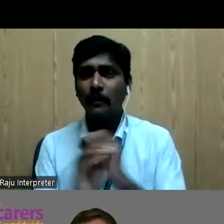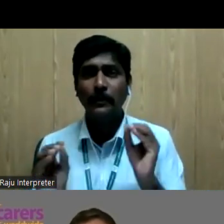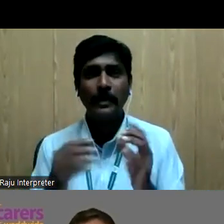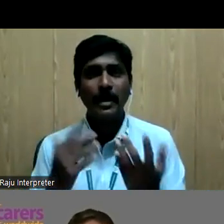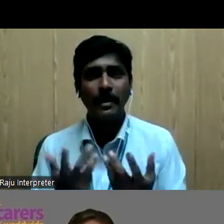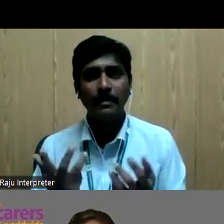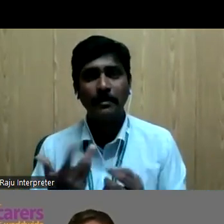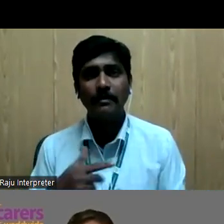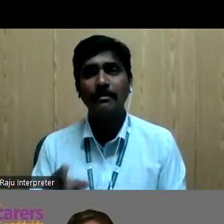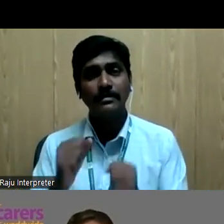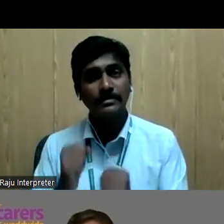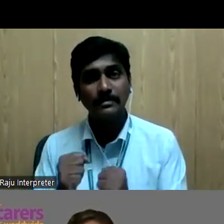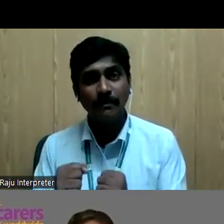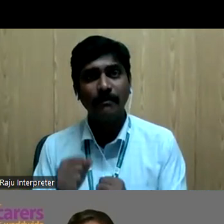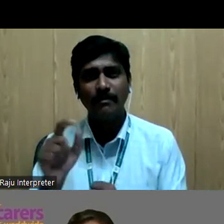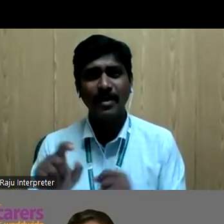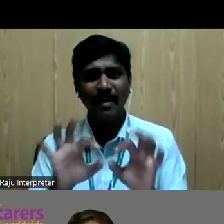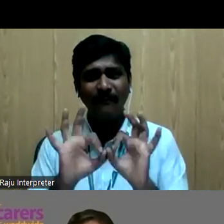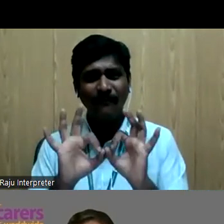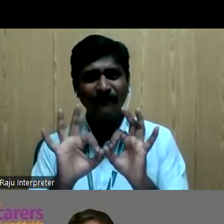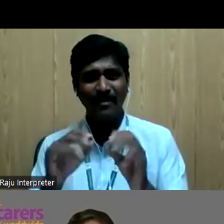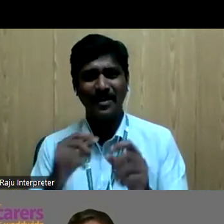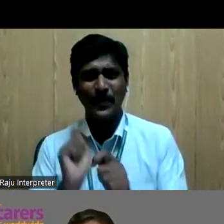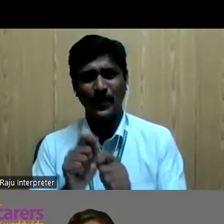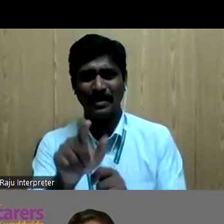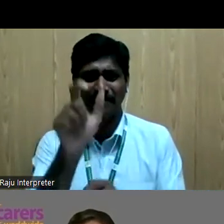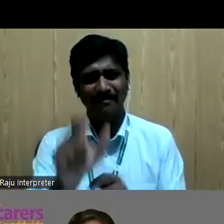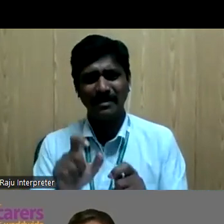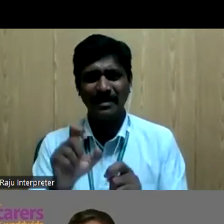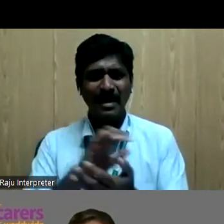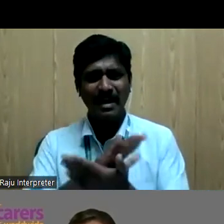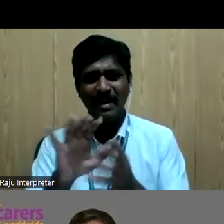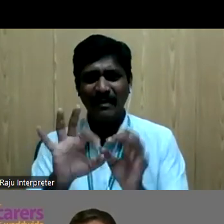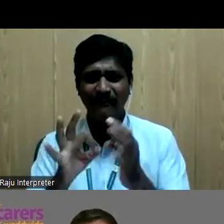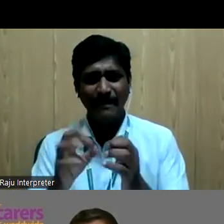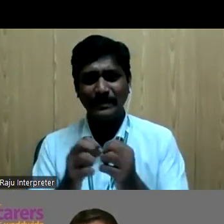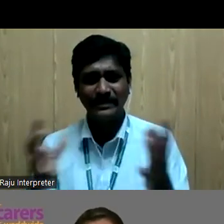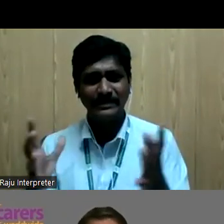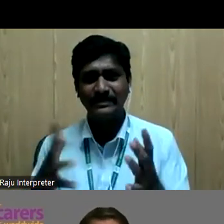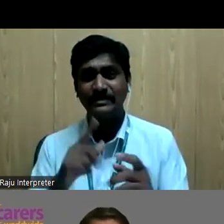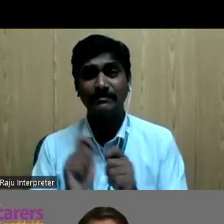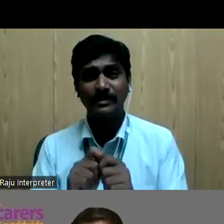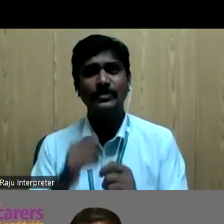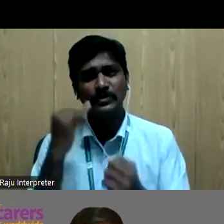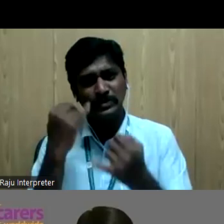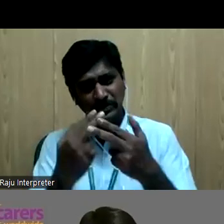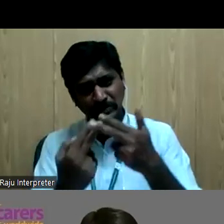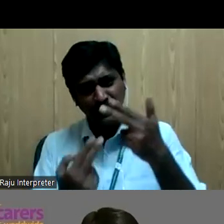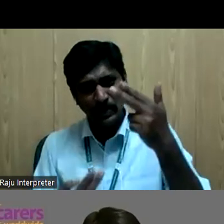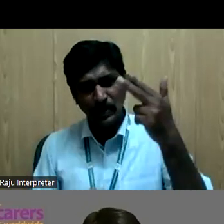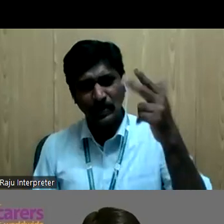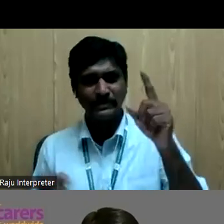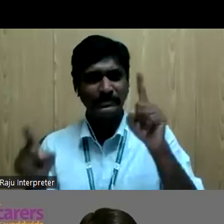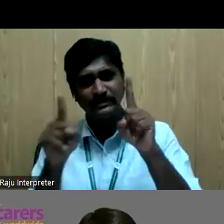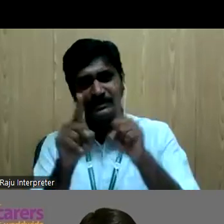और वी वर्क विद सो मेनी फैमिलीज एंड अनफॉर्चुनेटली द स्टोरी इज द सेम. इन मोस्ट केसेस द स्टोरी इज द सेम. द